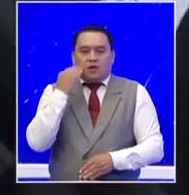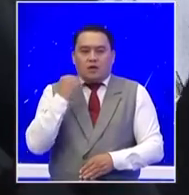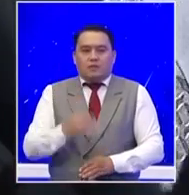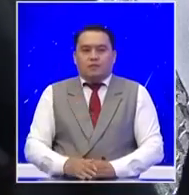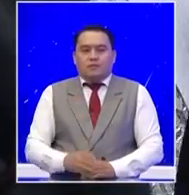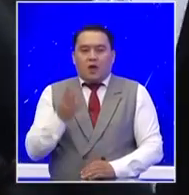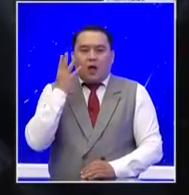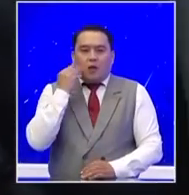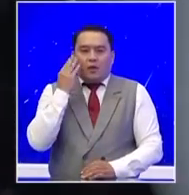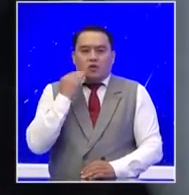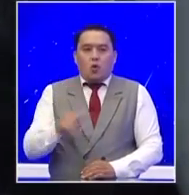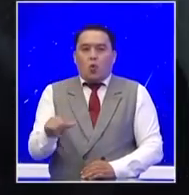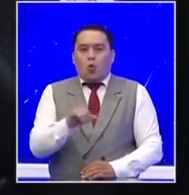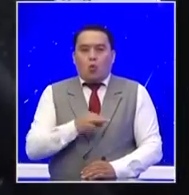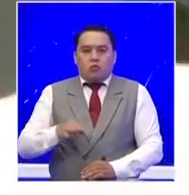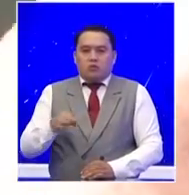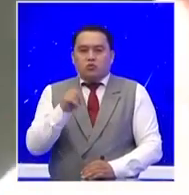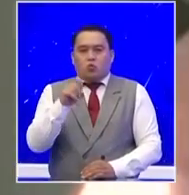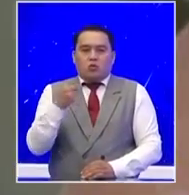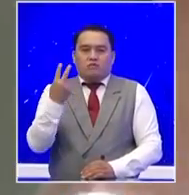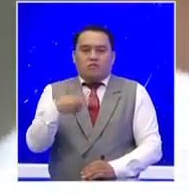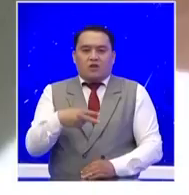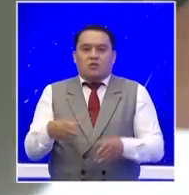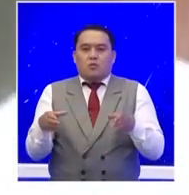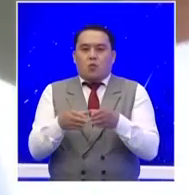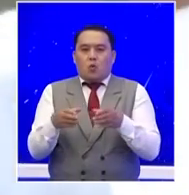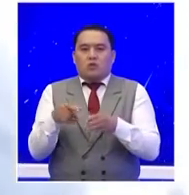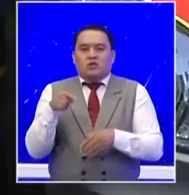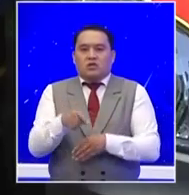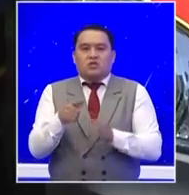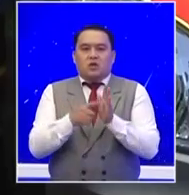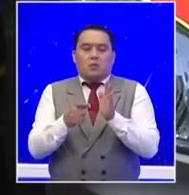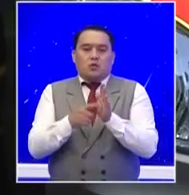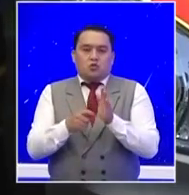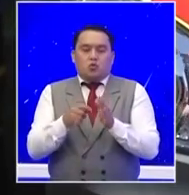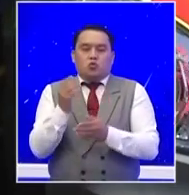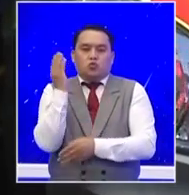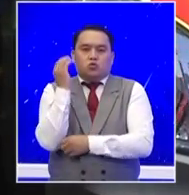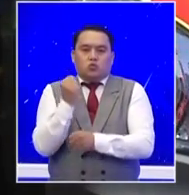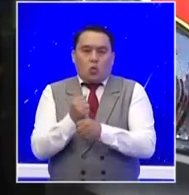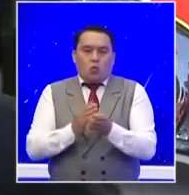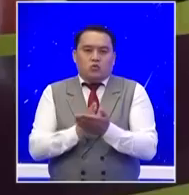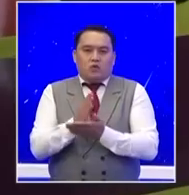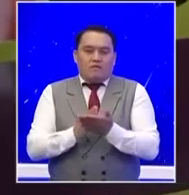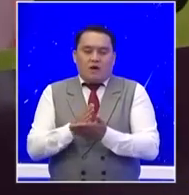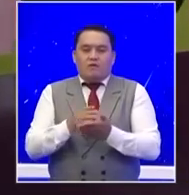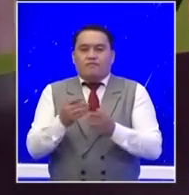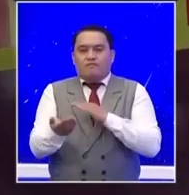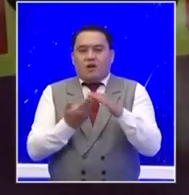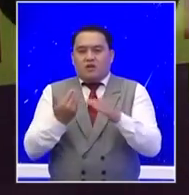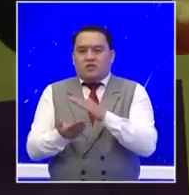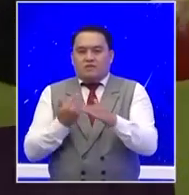Всего в Алматинской области имеется 120 бригад скорой помощи. Это свыше 1700 медработников. Ежедневно они выезжают по вызовам